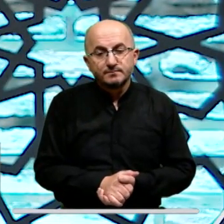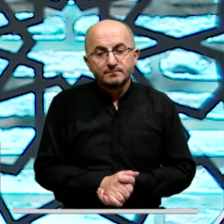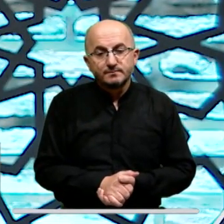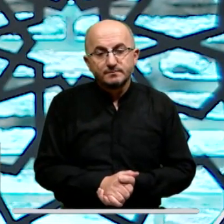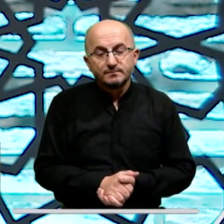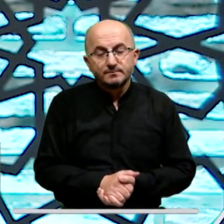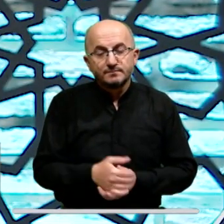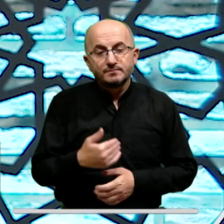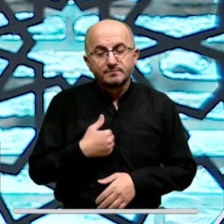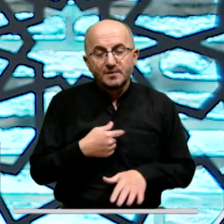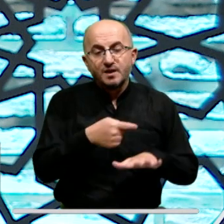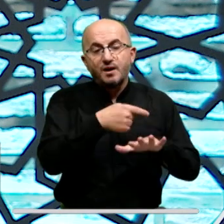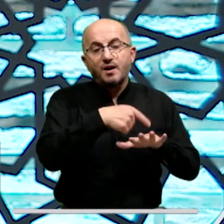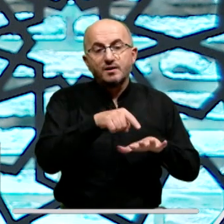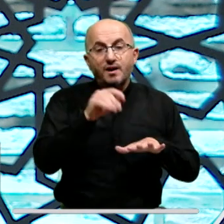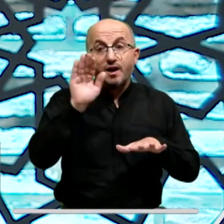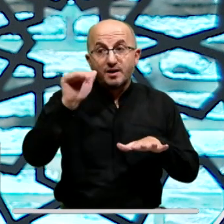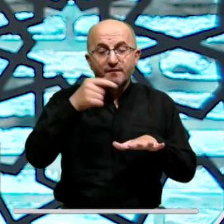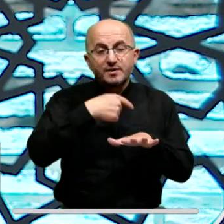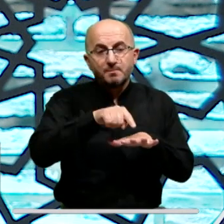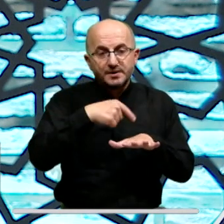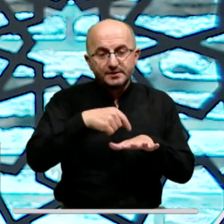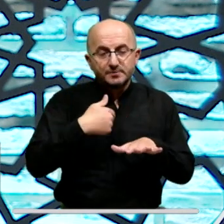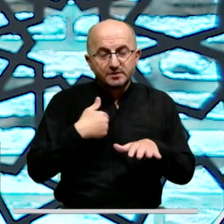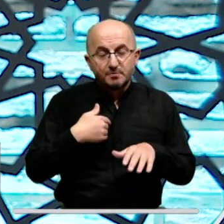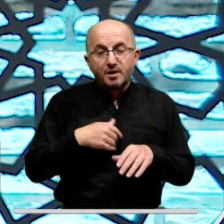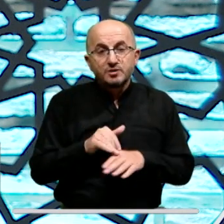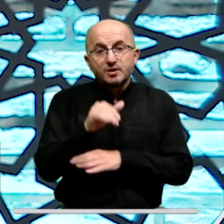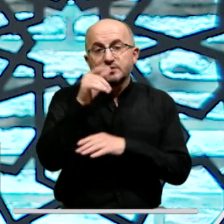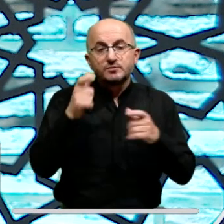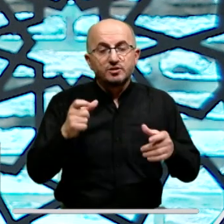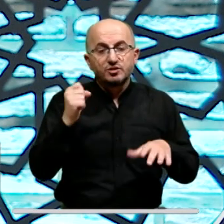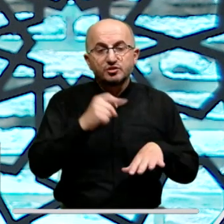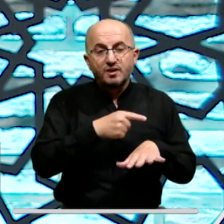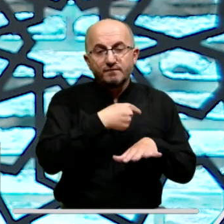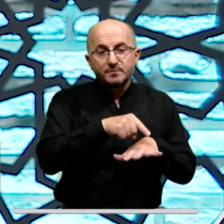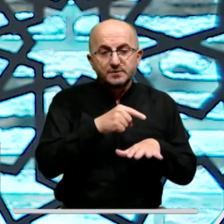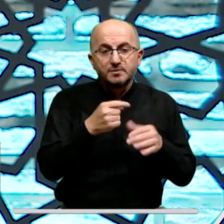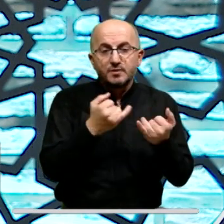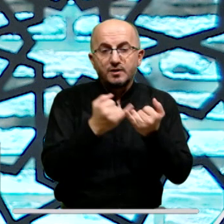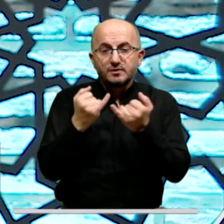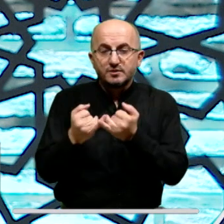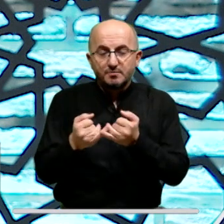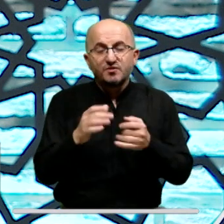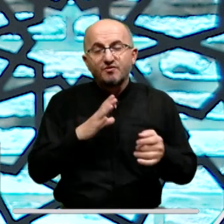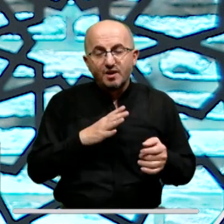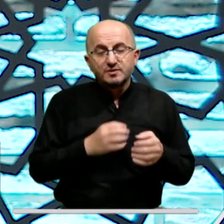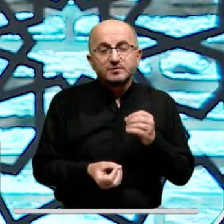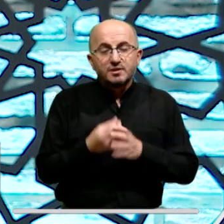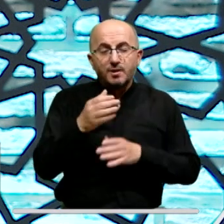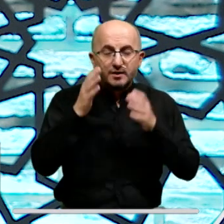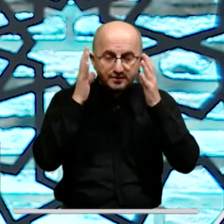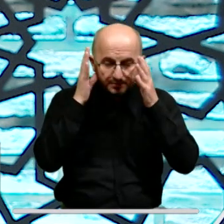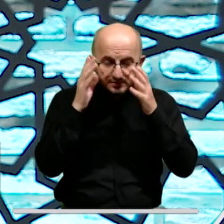Aleykümselam. Ben Hanefiyim. Şu anda bulunduğum yerde genelde Şafii kardeşlerimiz mevcut diyor. Haliyle sabah namazının ikinci rekatında